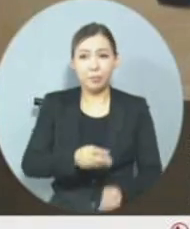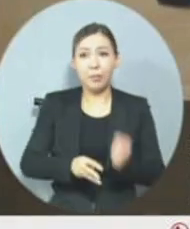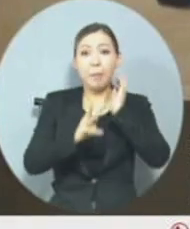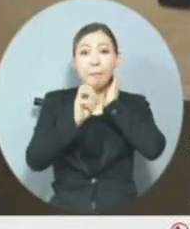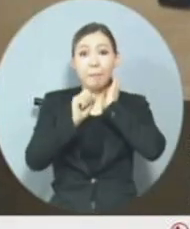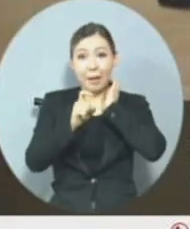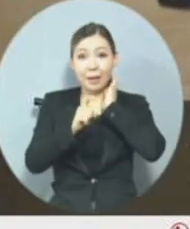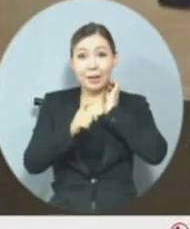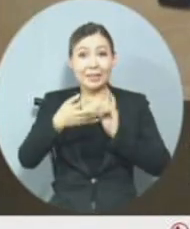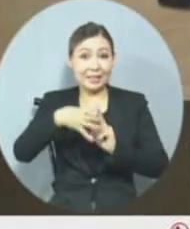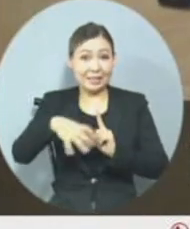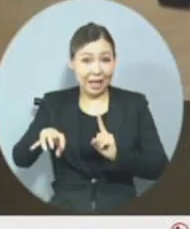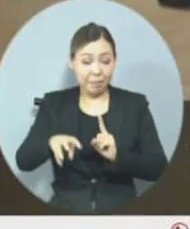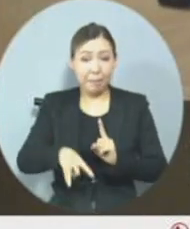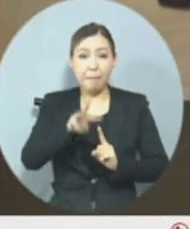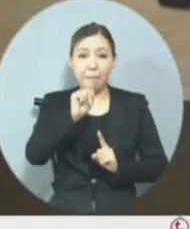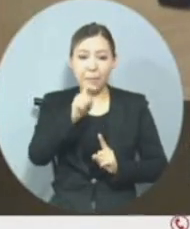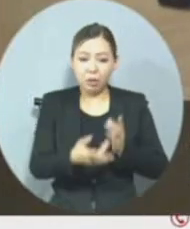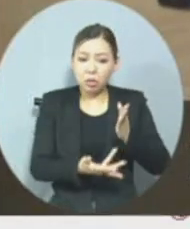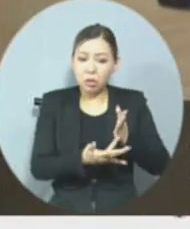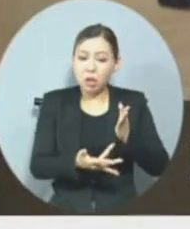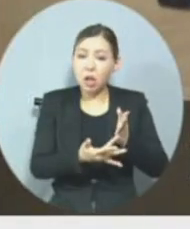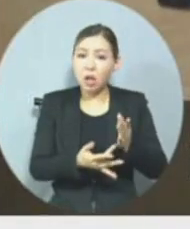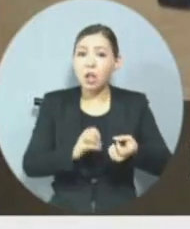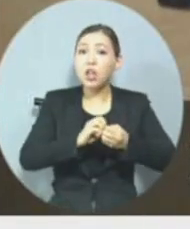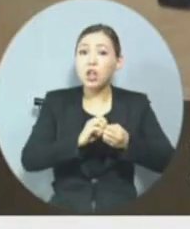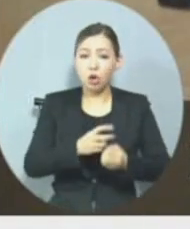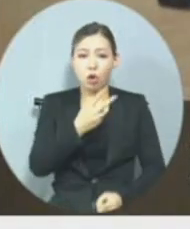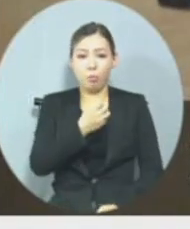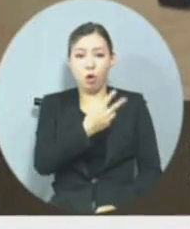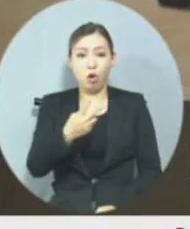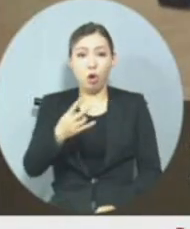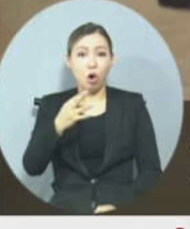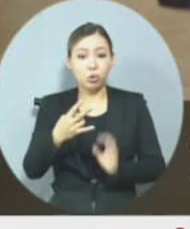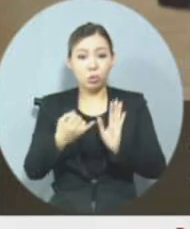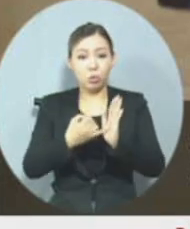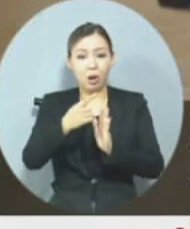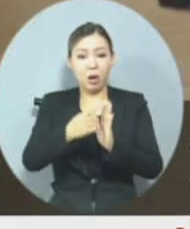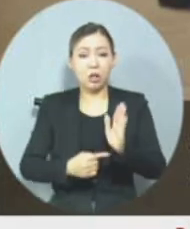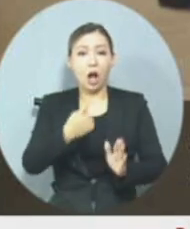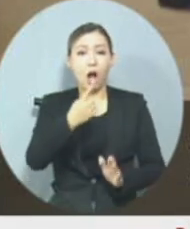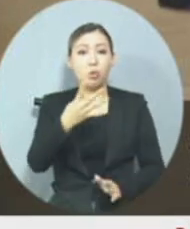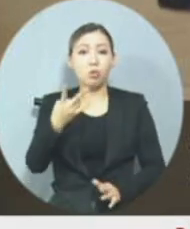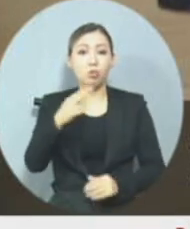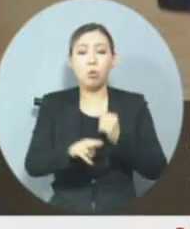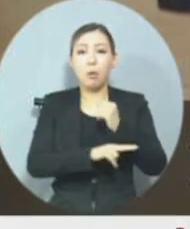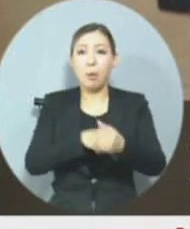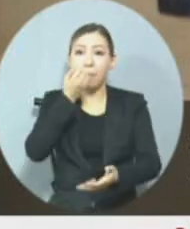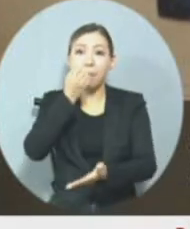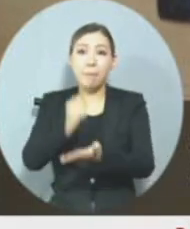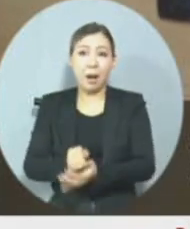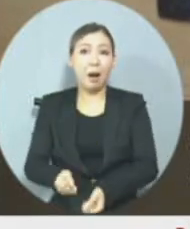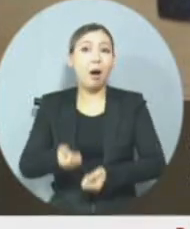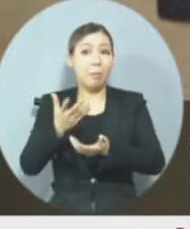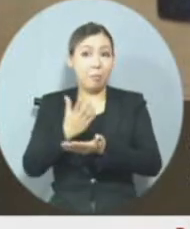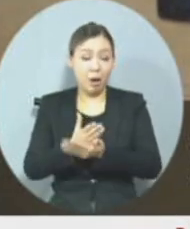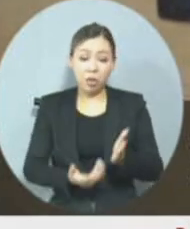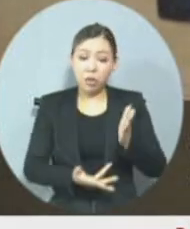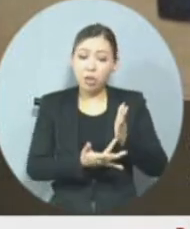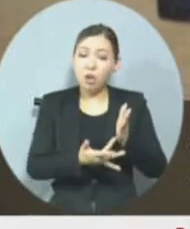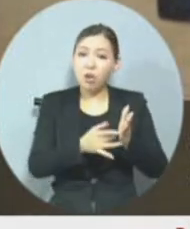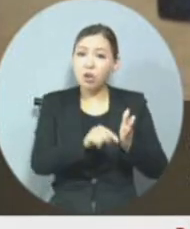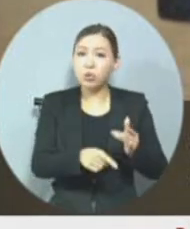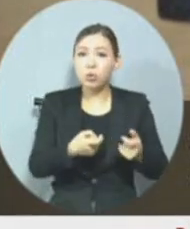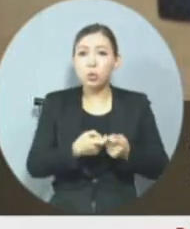бол махны техникийн зохицуултыг 2022 оны 6 сарын 14-ний өдөр баталсан явдал байгаа. Тэгэхээр энэ техникийн зохицуулт